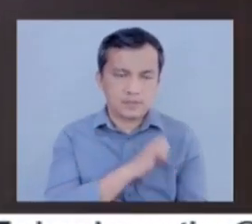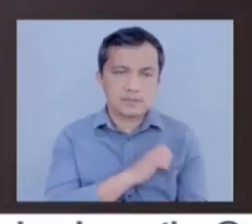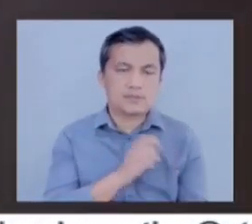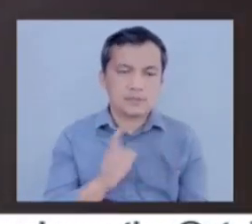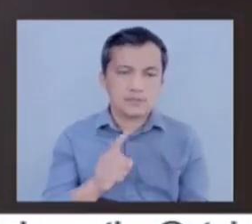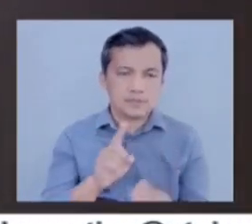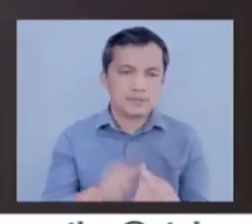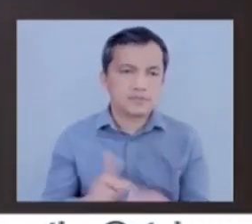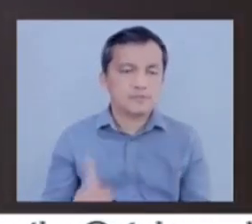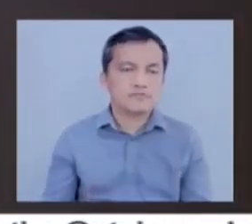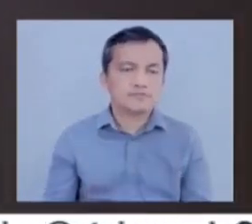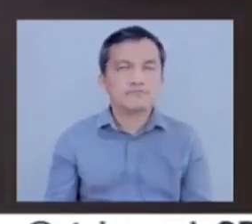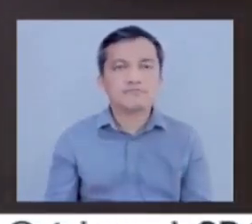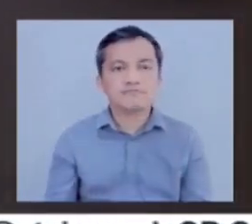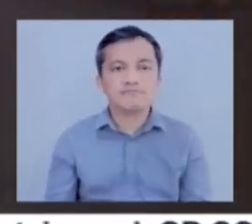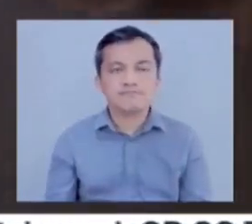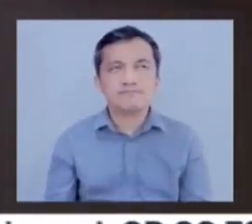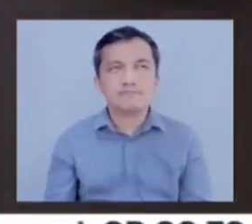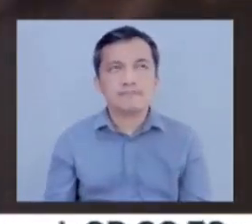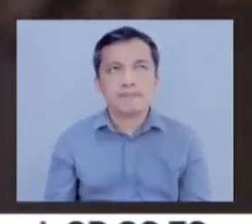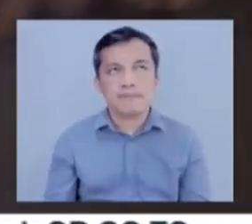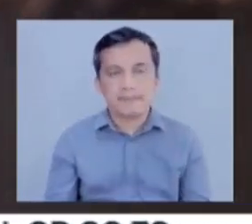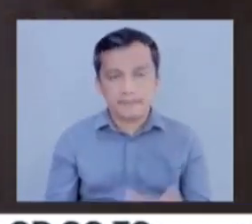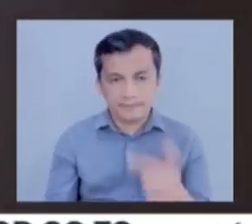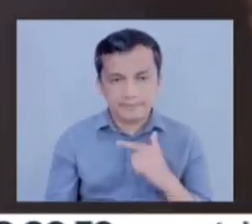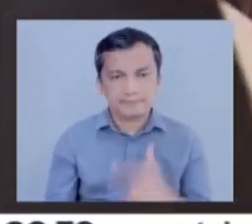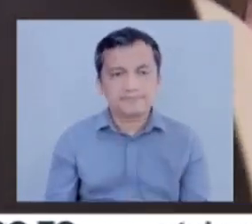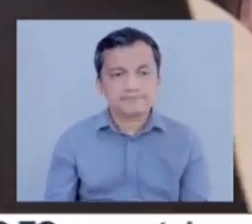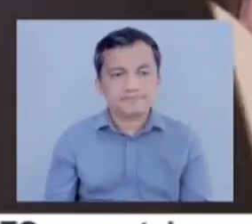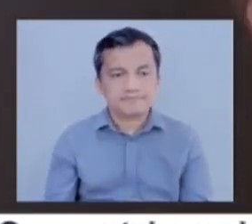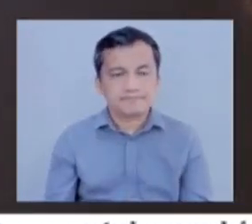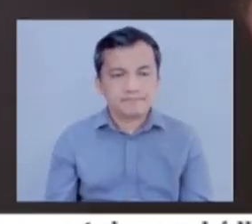Melales Moras para sa Pambansang TV sa Bagong Pilipinas.